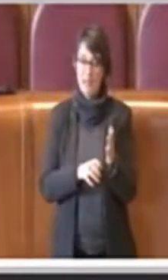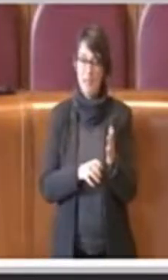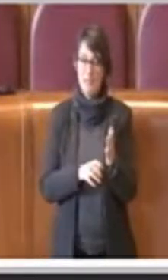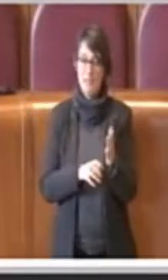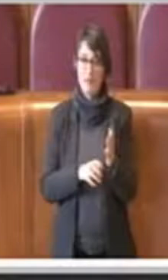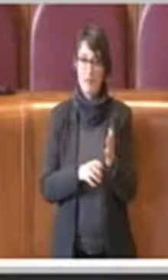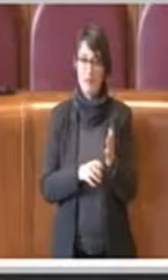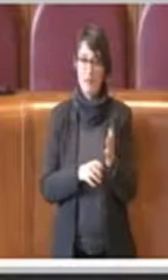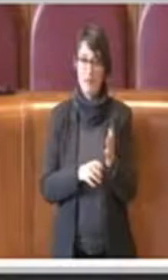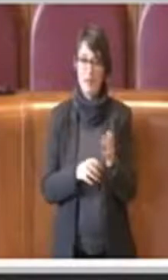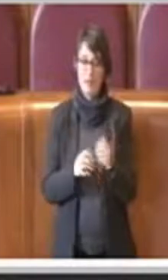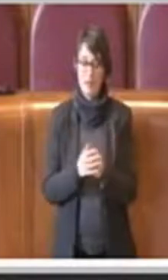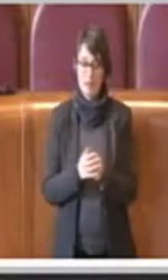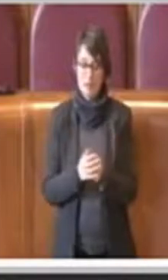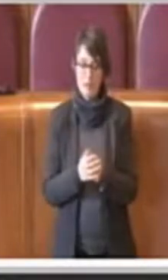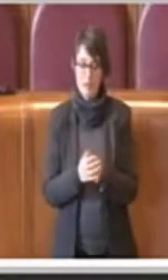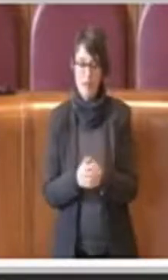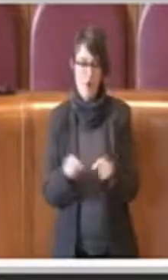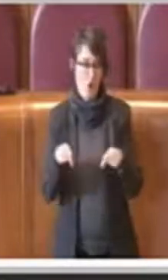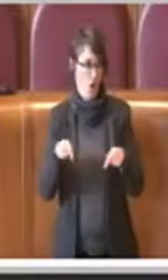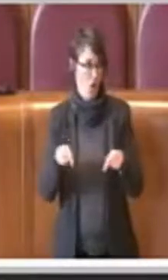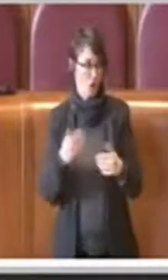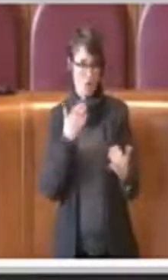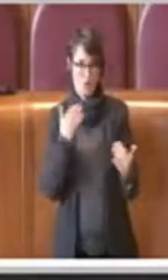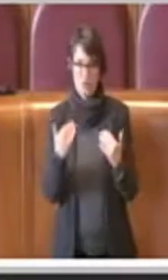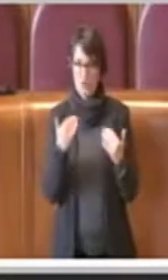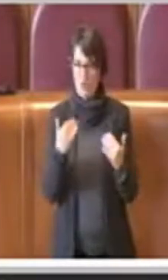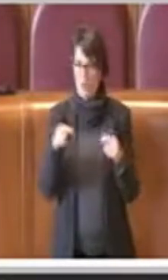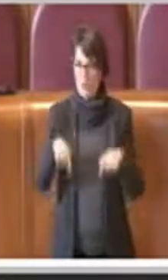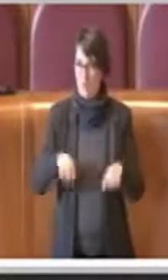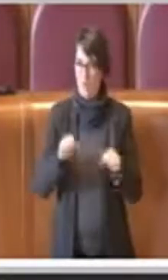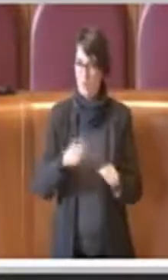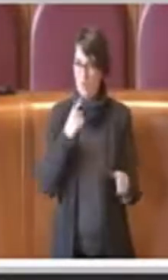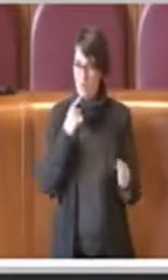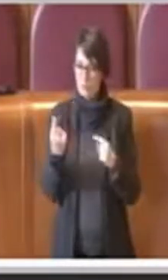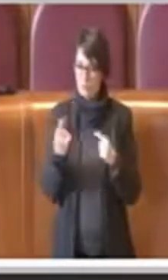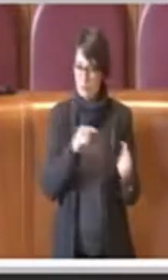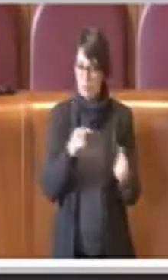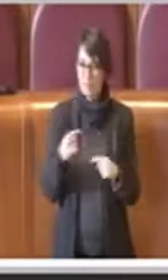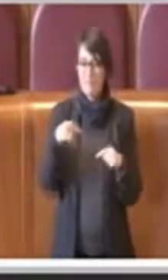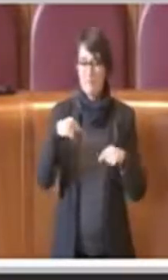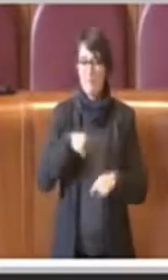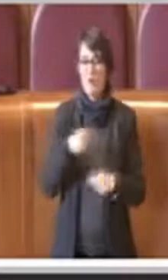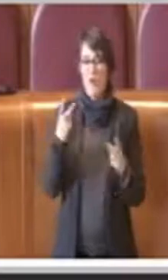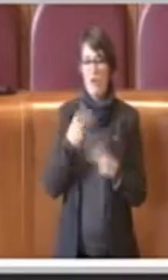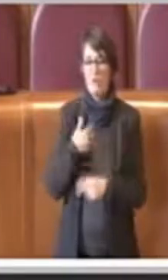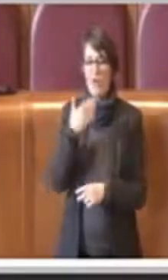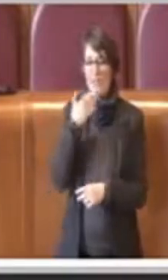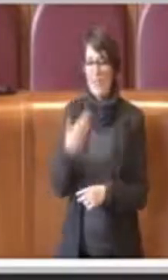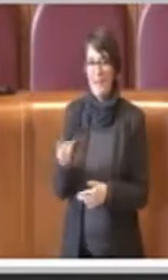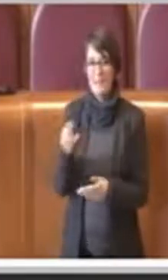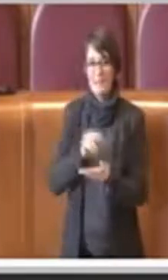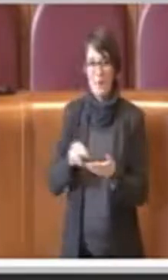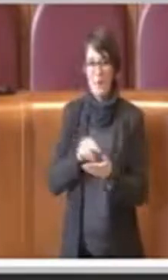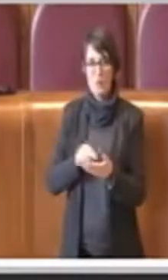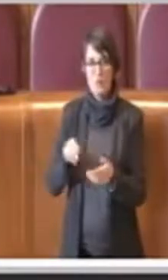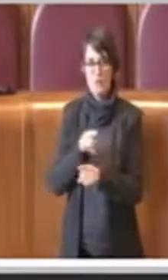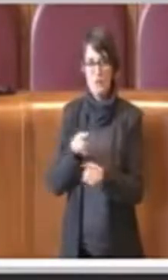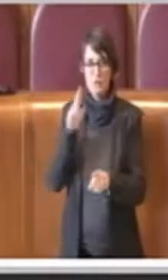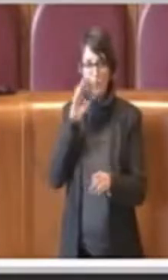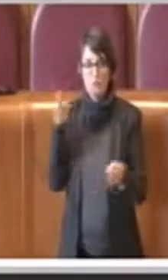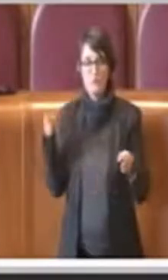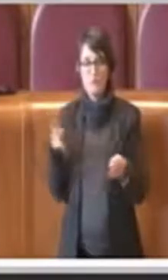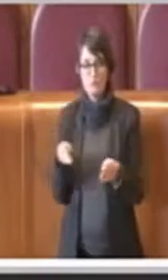oggi si sottopone all'Assemblea Capitolina e per la quale ringrazio gli uffici che vi si sono applicati con la